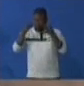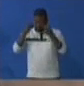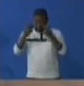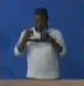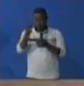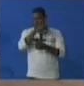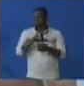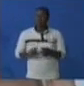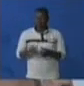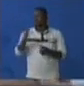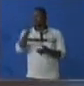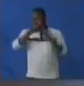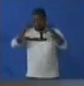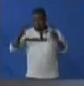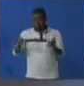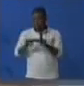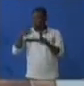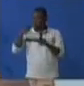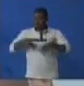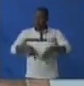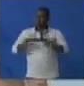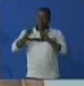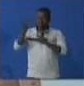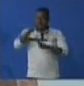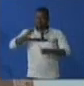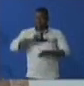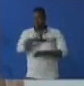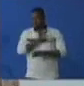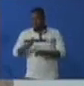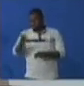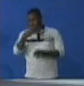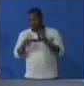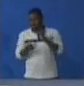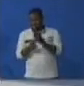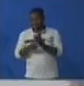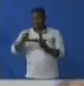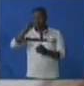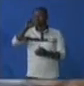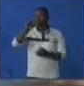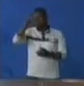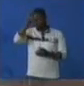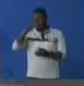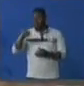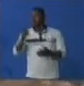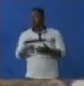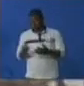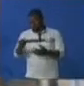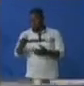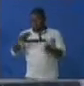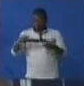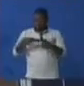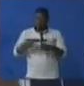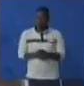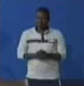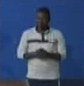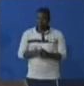plusieurs centaines de panneaux qui permet désormais à l'ambassade d'économiser 20% de sa consommation. Nous sommes vraiment contents de marcher main